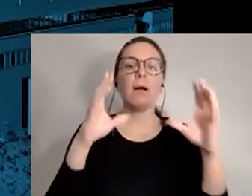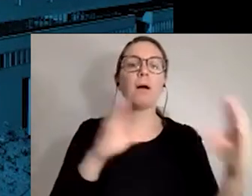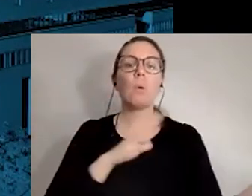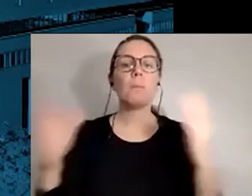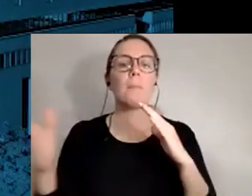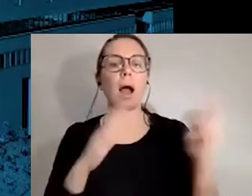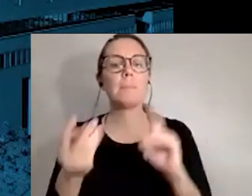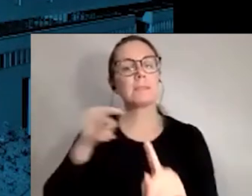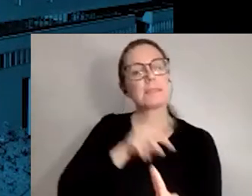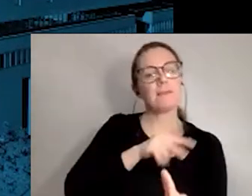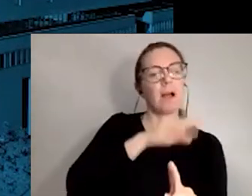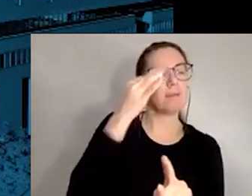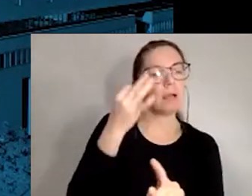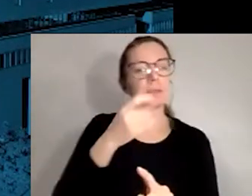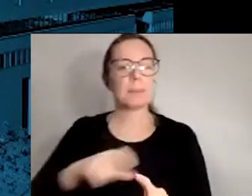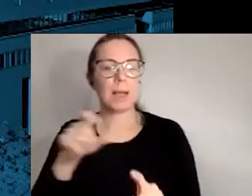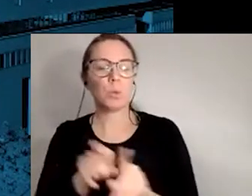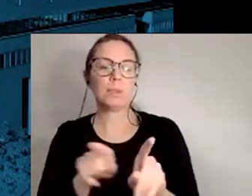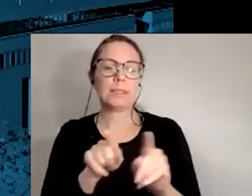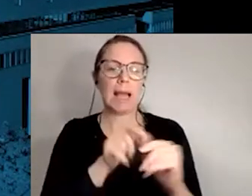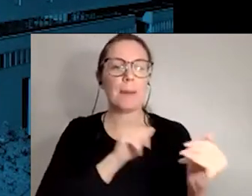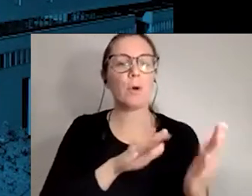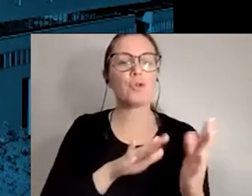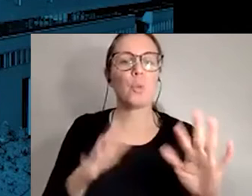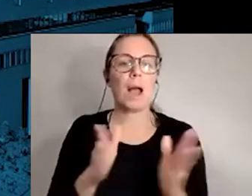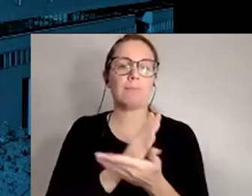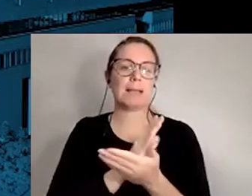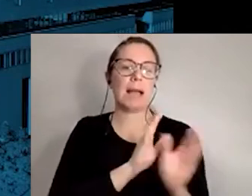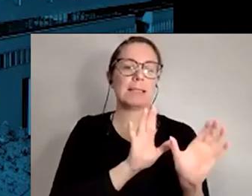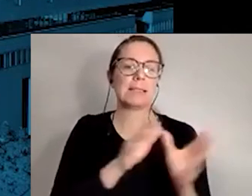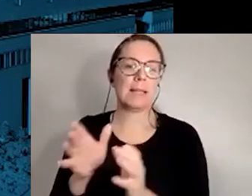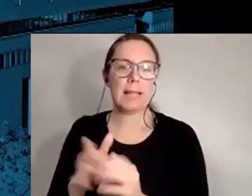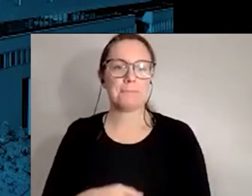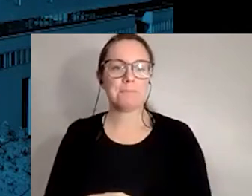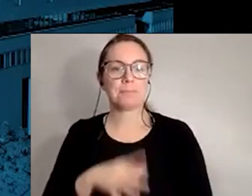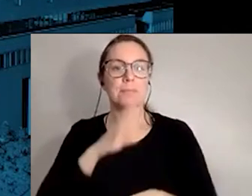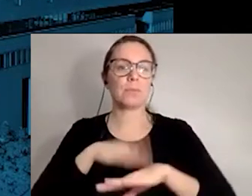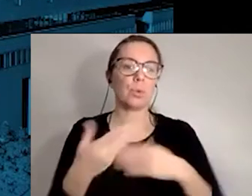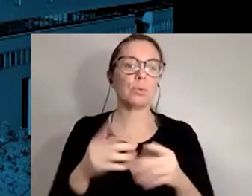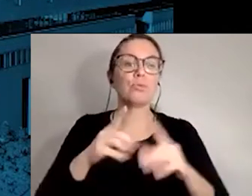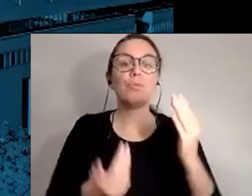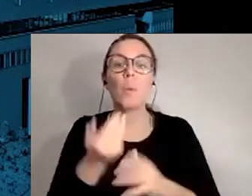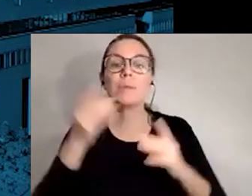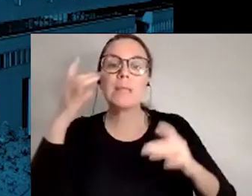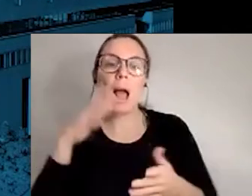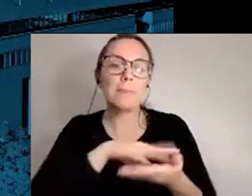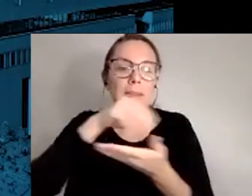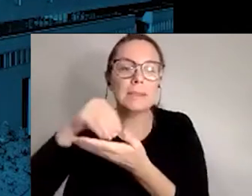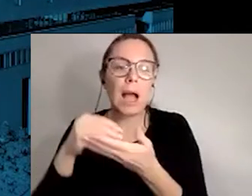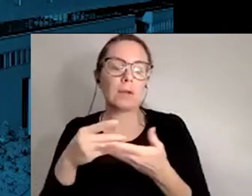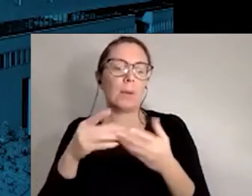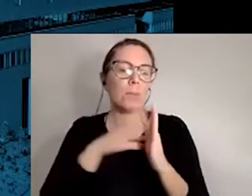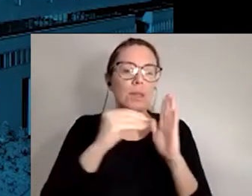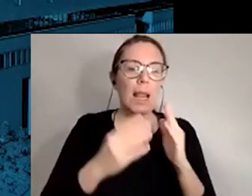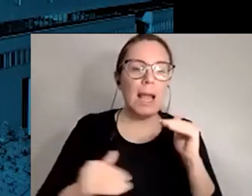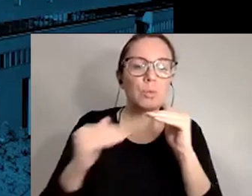approche interdisciplinaire. Elle porte sur les nouveaux modes d'apprentissage et de recherche inclusifs, sensoriels, corporels et